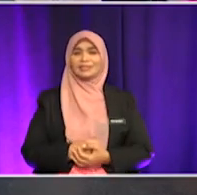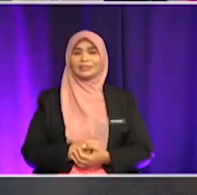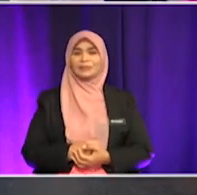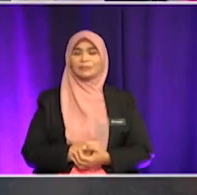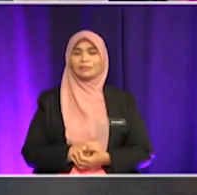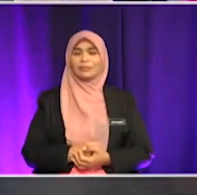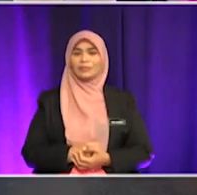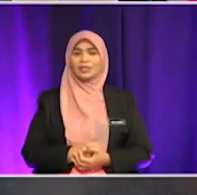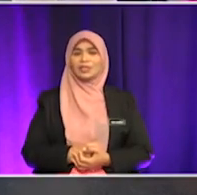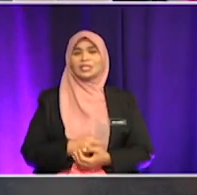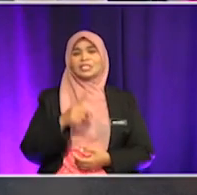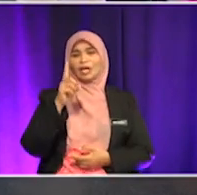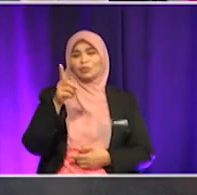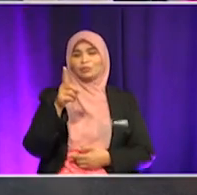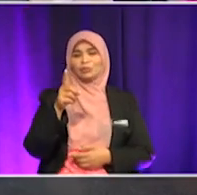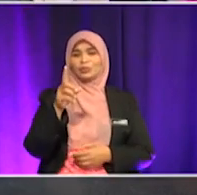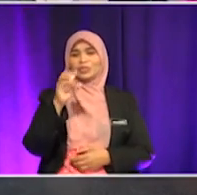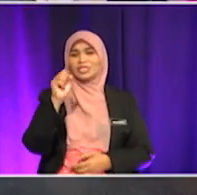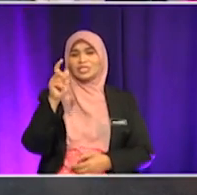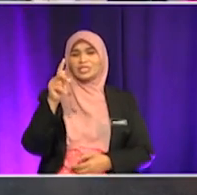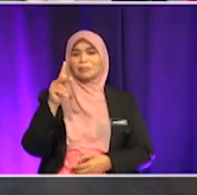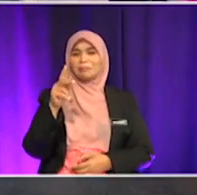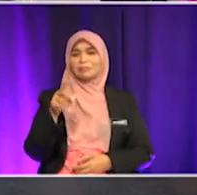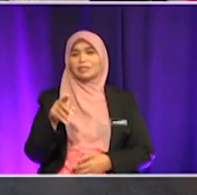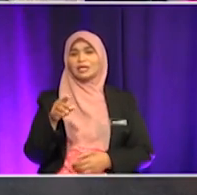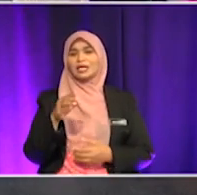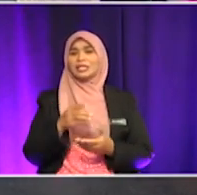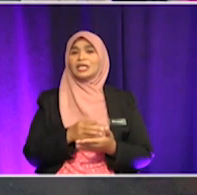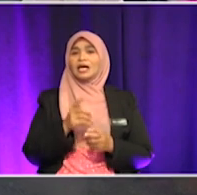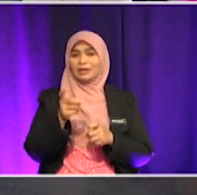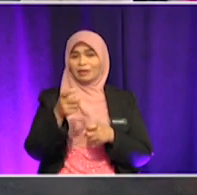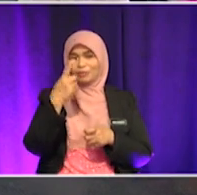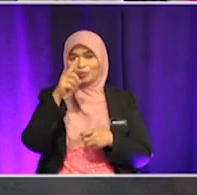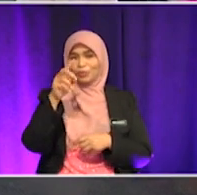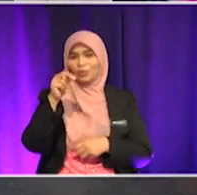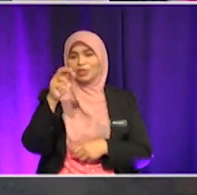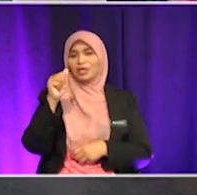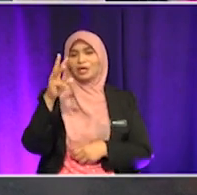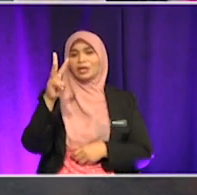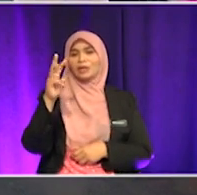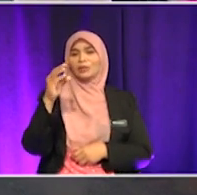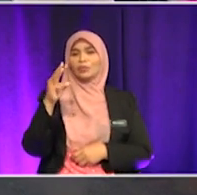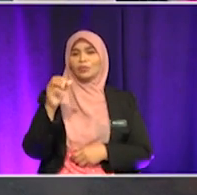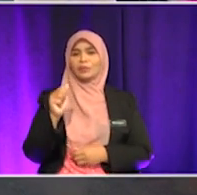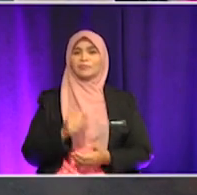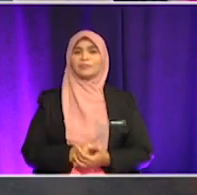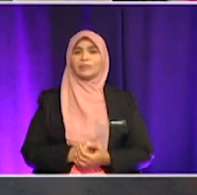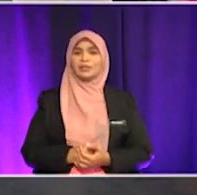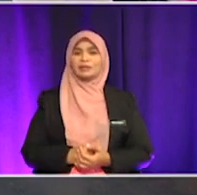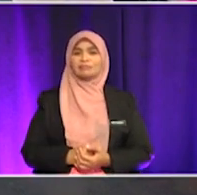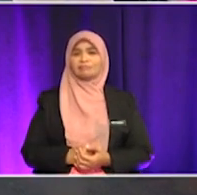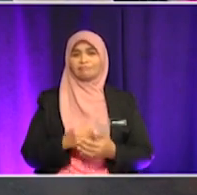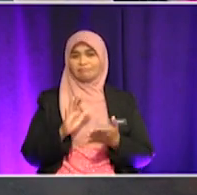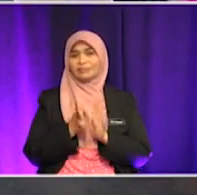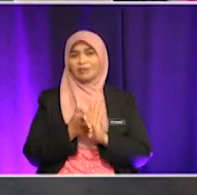bagi adik, kita bagi satu juga. Satu mata ganjaran untuk Najwa. Okey, nampaknya Yong Wei dan juga